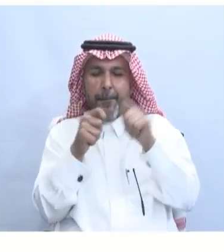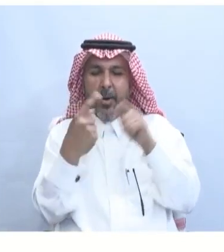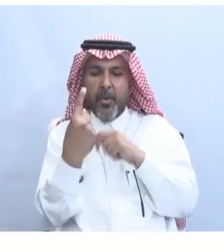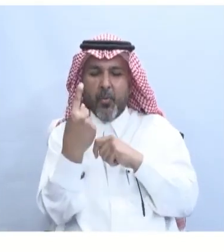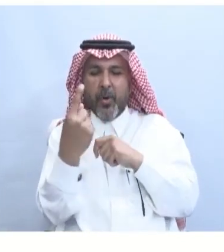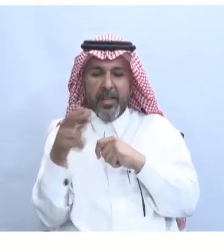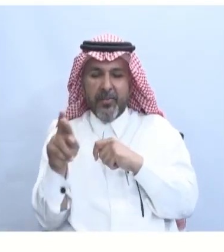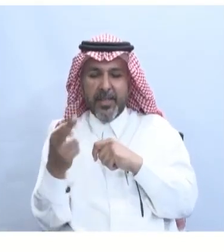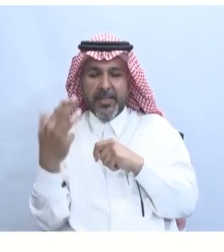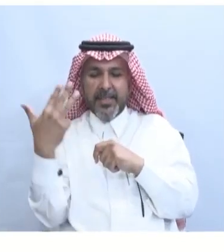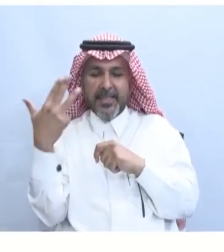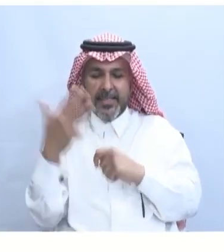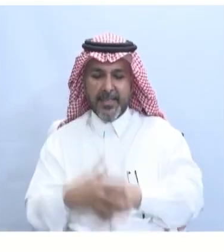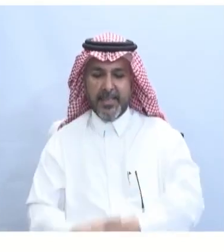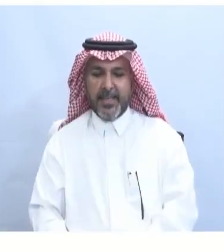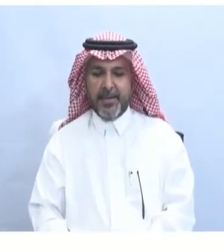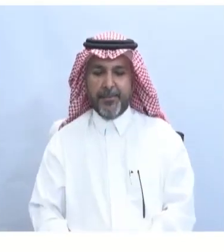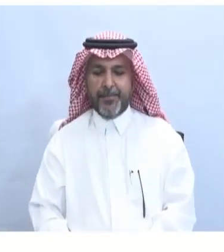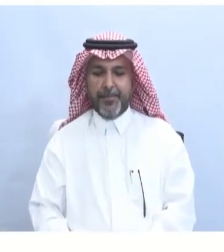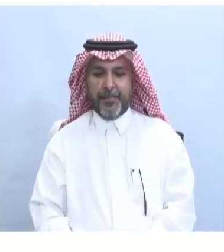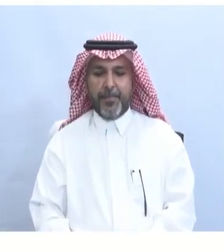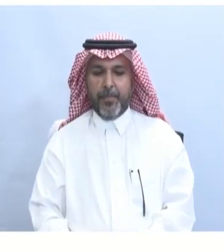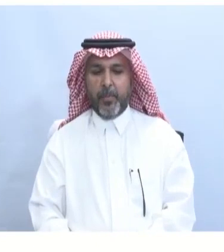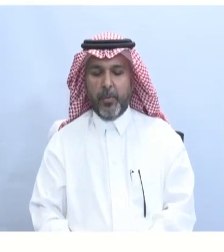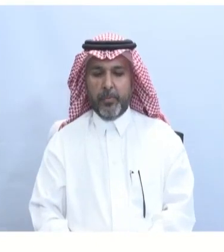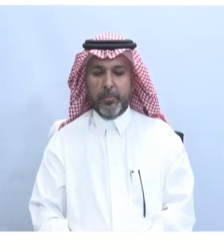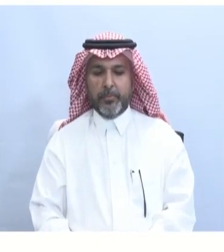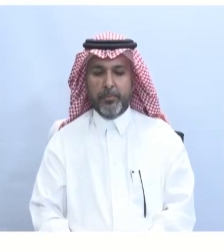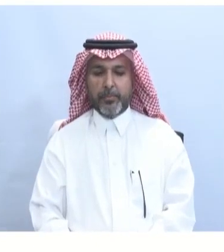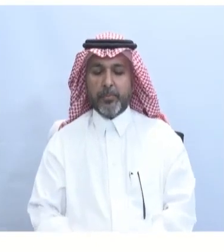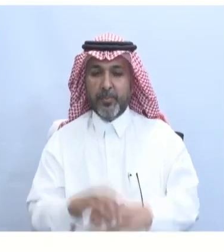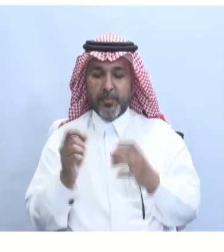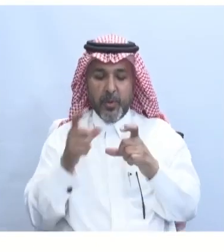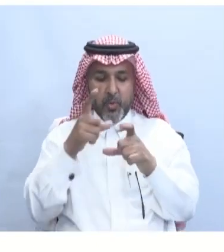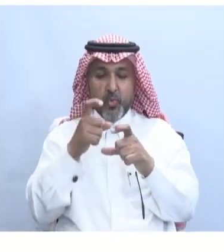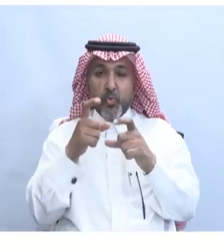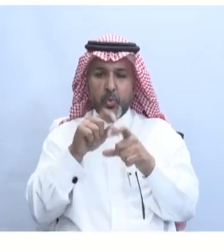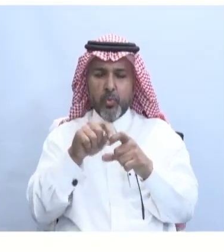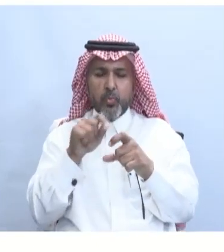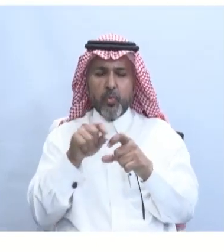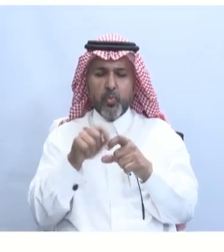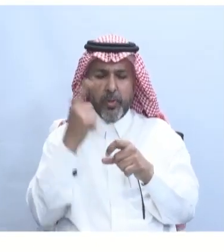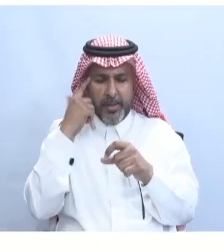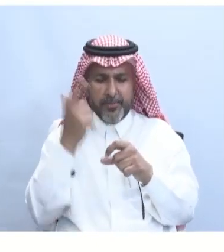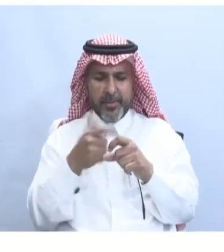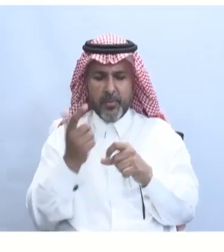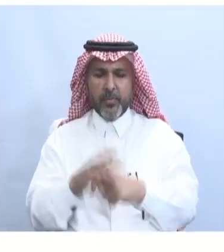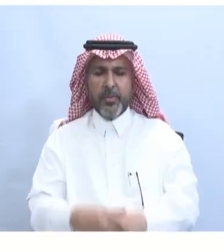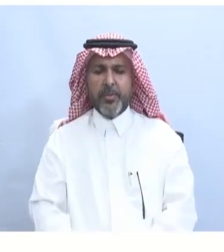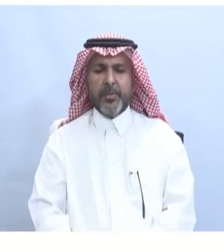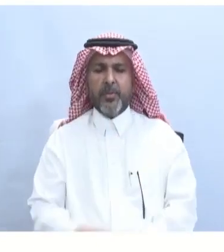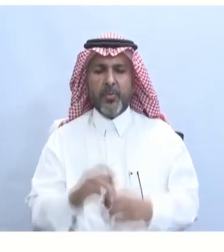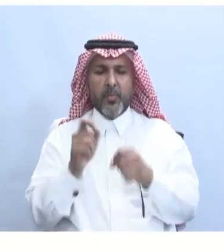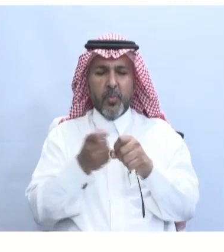وتس.9 مشتملا على ماذا على الماثورات الدينيه الاسلاميه واهمها كلمه